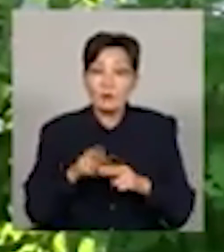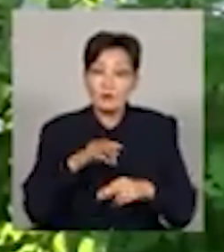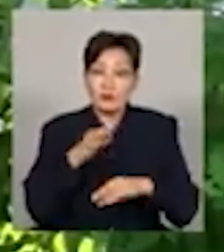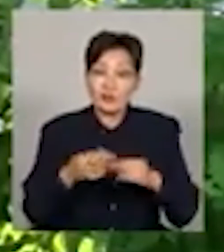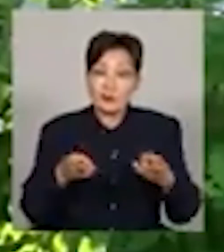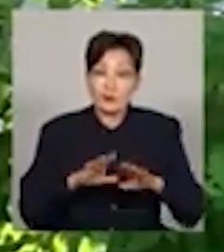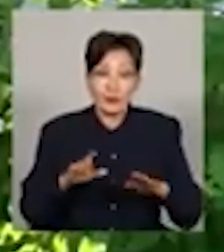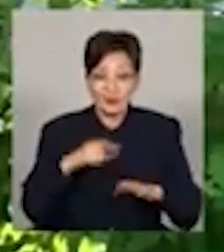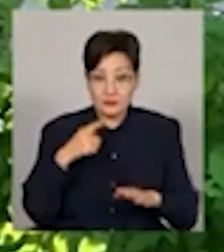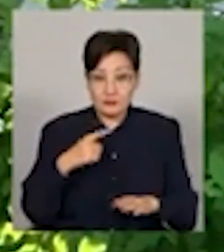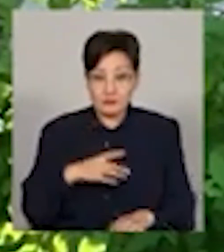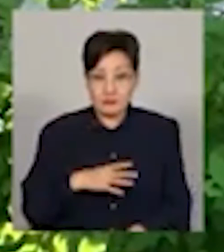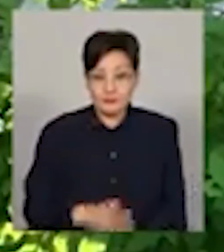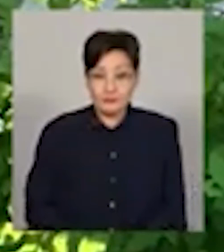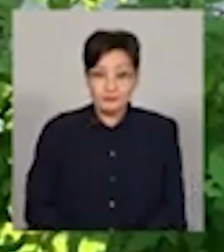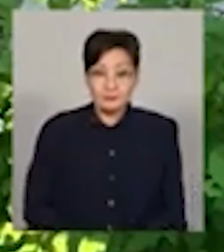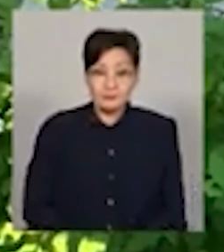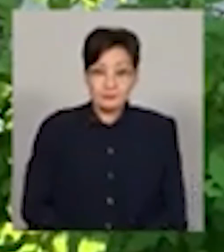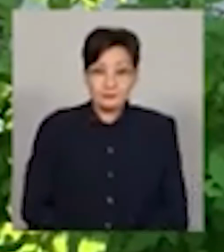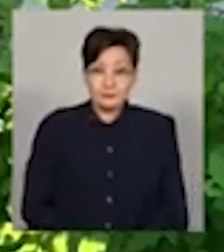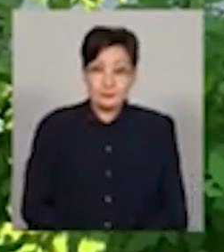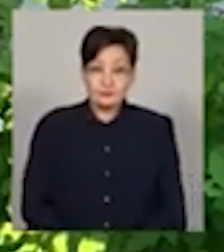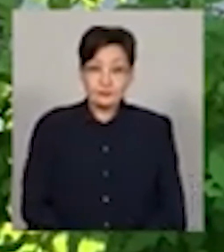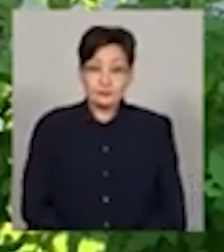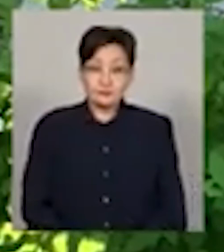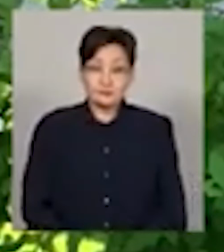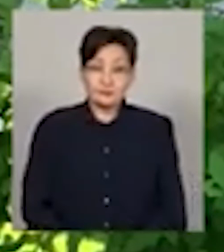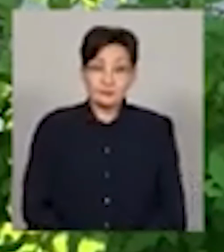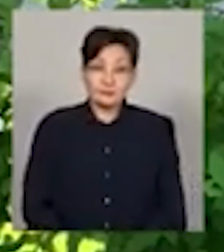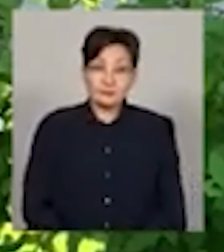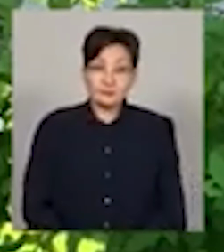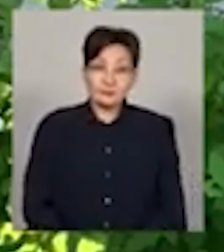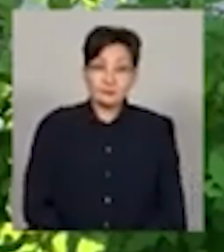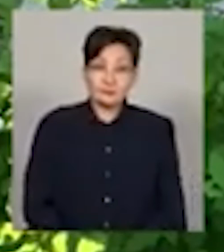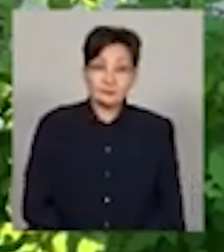қалмайды, деді. Лағат Арғын, Мұрат Тайжанов, Алматы телеарнасы.